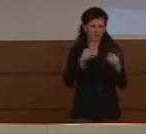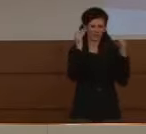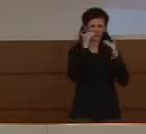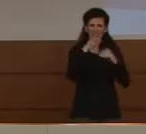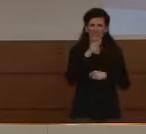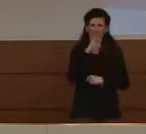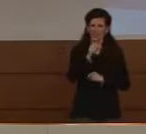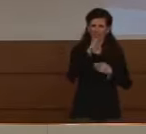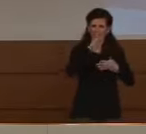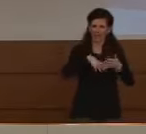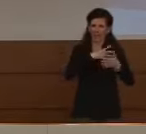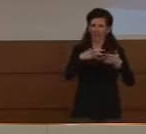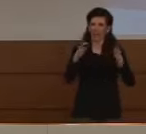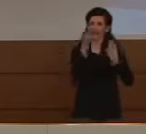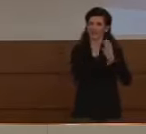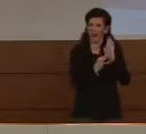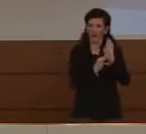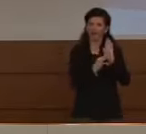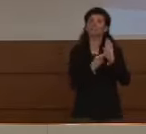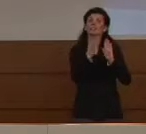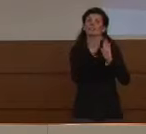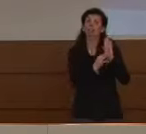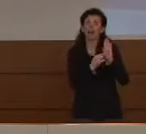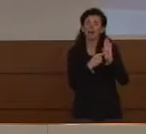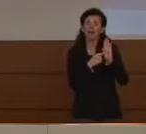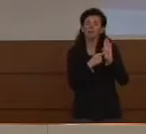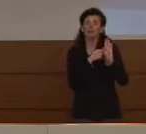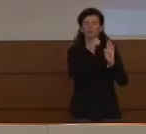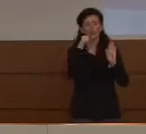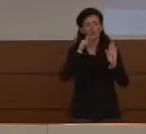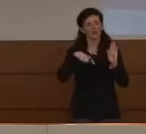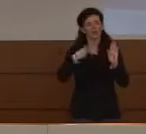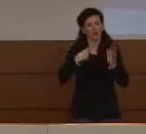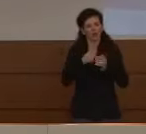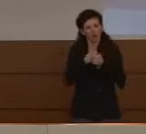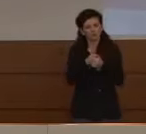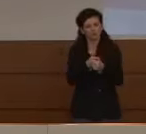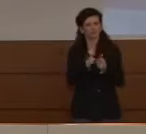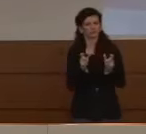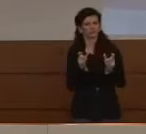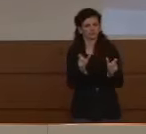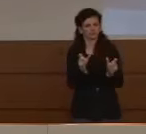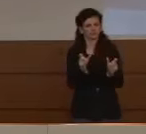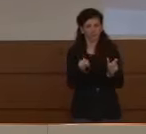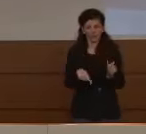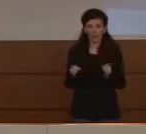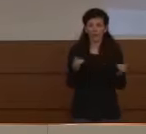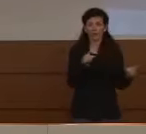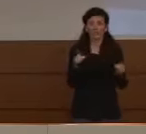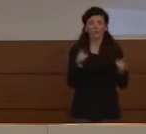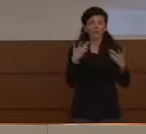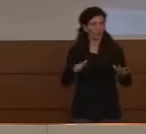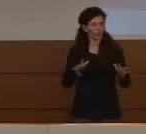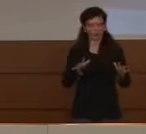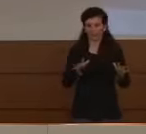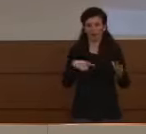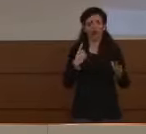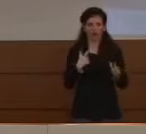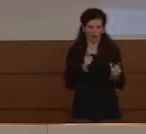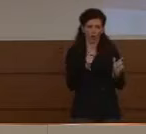di contenimento siamo ancora in questa fase ricordandoci che stiamo affrontando una